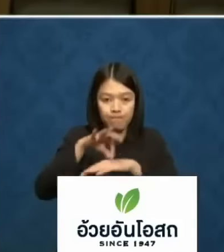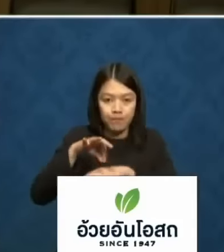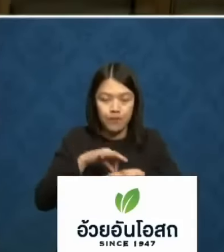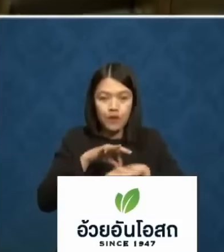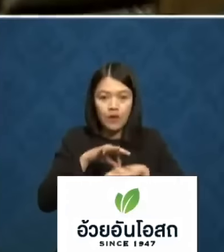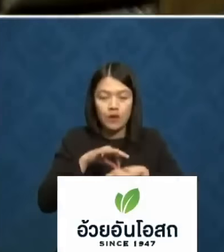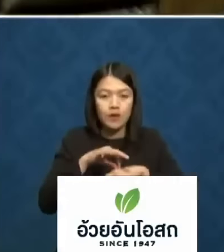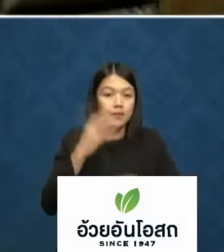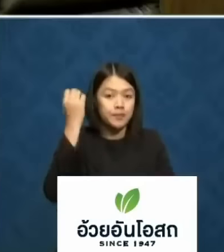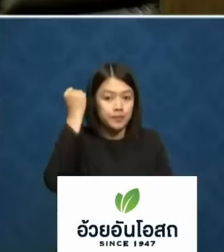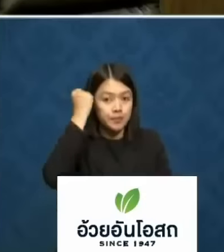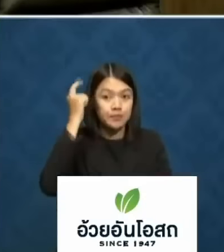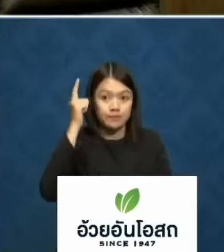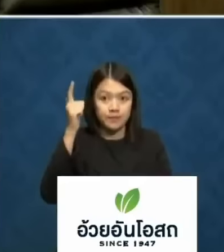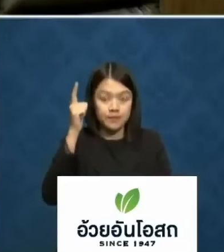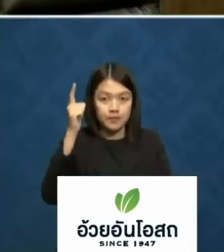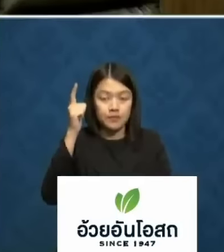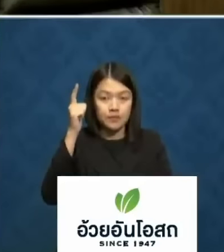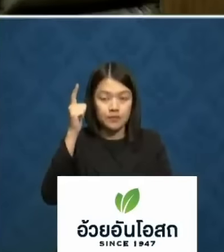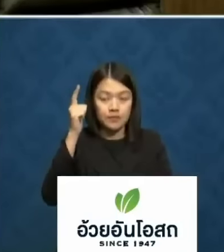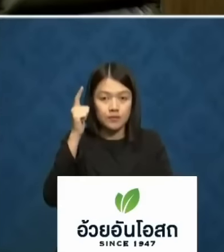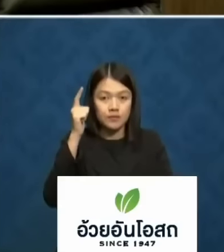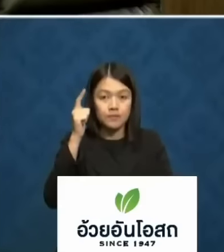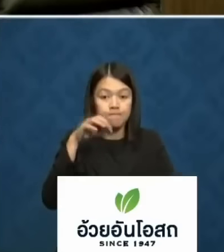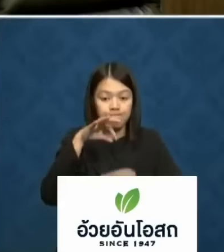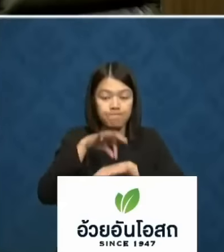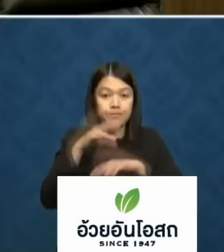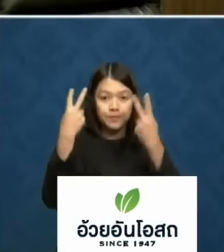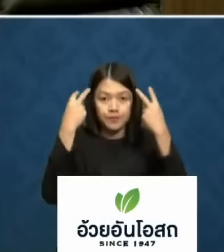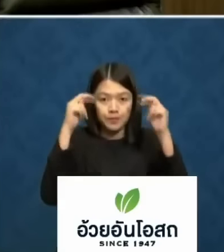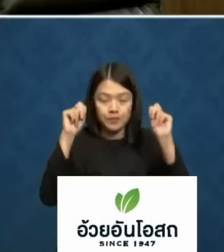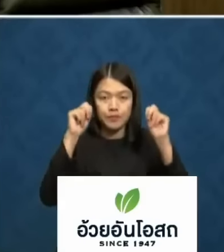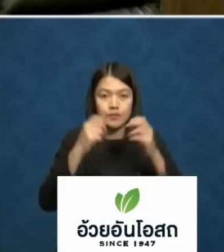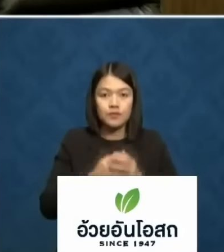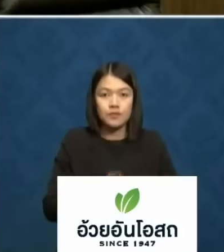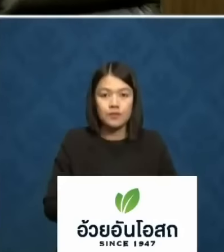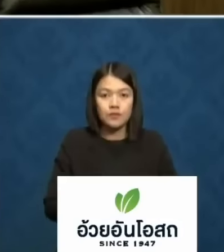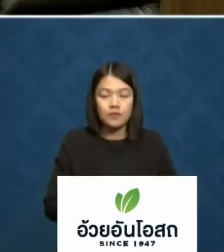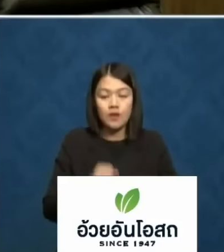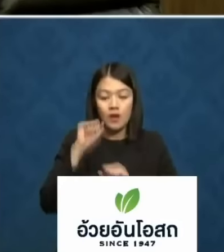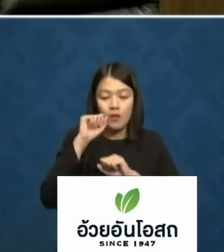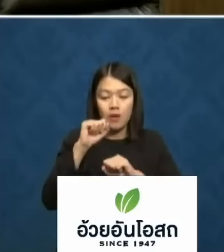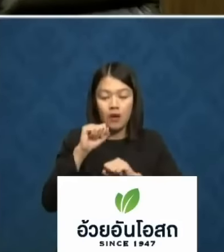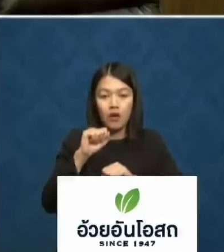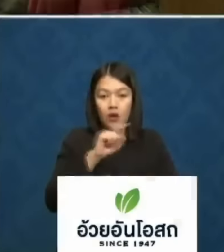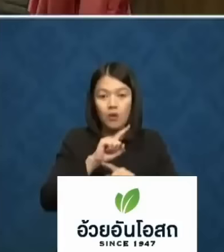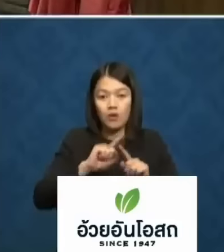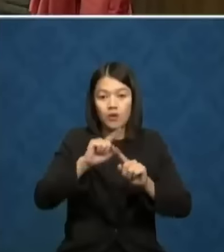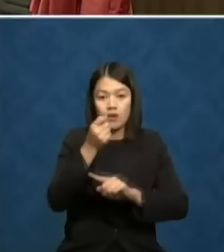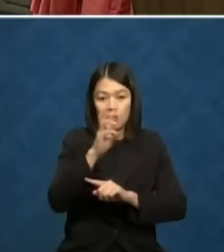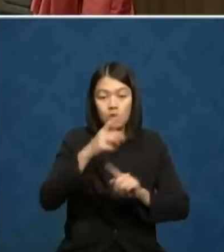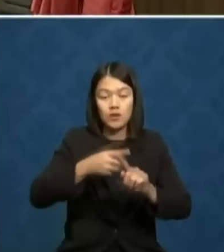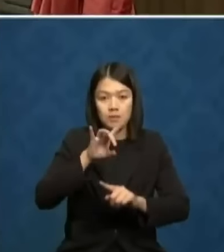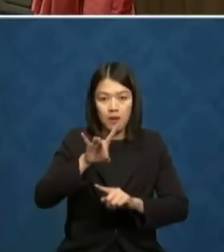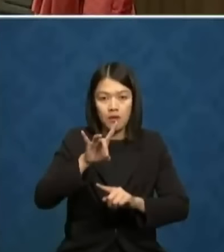คุณสุริยะก็ยังยืนยันด้วยนะครับว่างบประมาณที่ได้รับอนุมัติครั้งนี้จะมีการติดตามการใช้จ่ายให้โปร่งใสเป็นไปตามวัตถุประสงค์บรรลุ